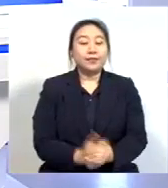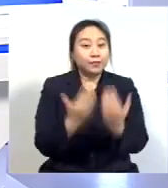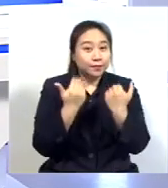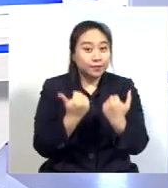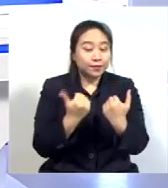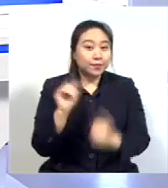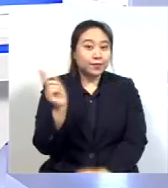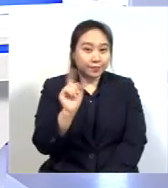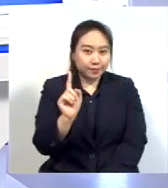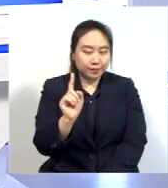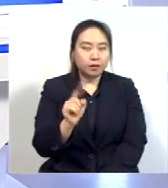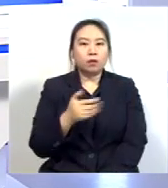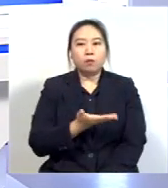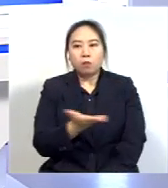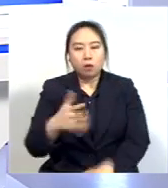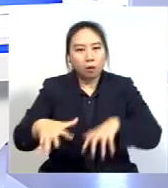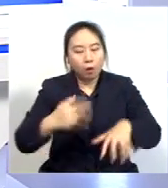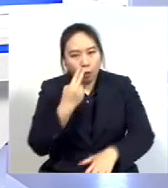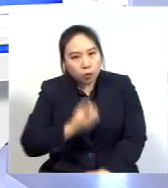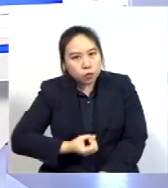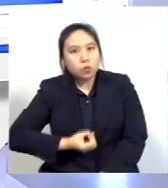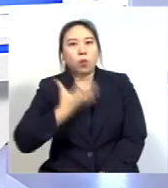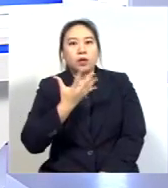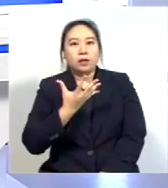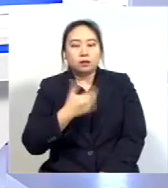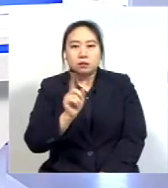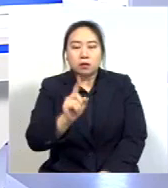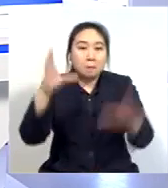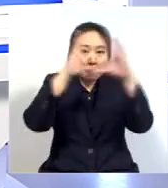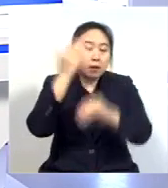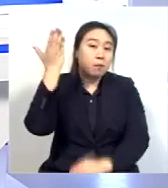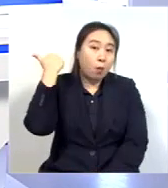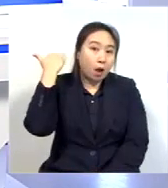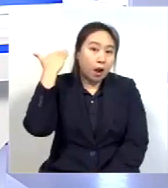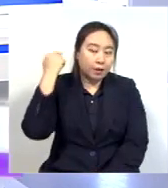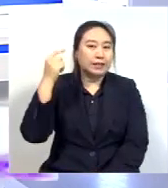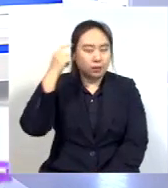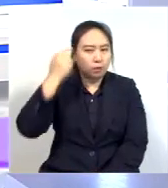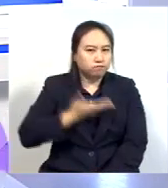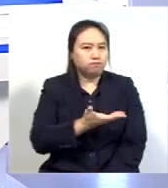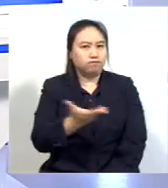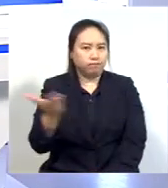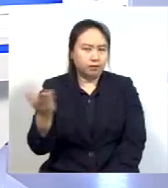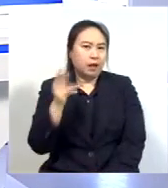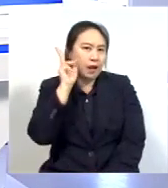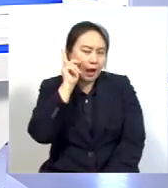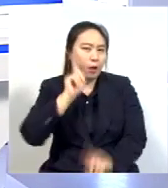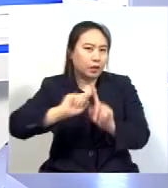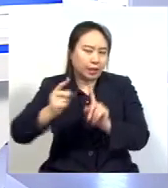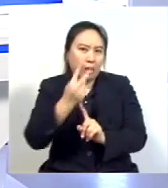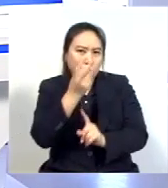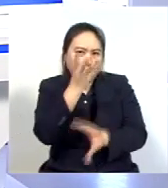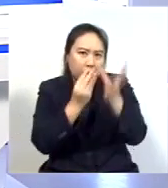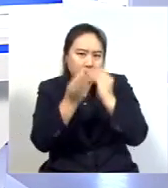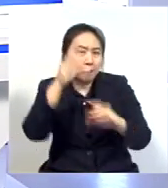ช่วงนี้ติดตามคดีสะเทือนขวัญแล้วก็ต้องบอกว่าเป็นคดีอุกอาจนะคะเกิดขึ้นเมื่อคืนนี้นะคะเชื่อว่าคุณผู้ชมหลายๆท่านเนี่ยติดตามข้อมูลข่าวสาร